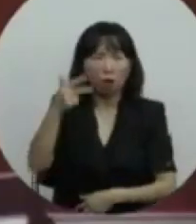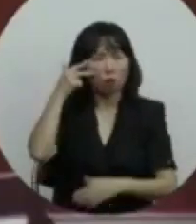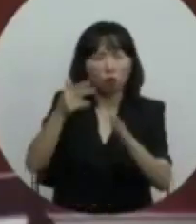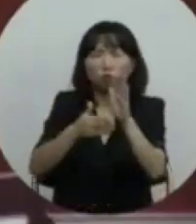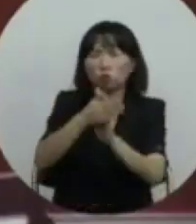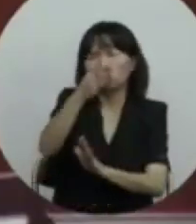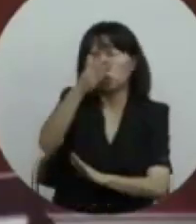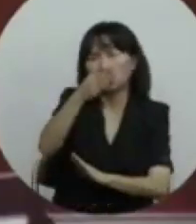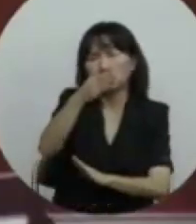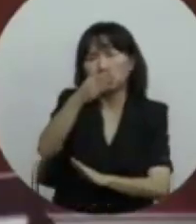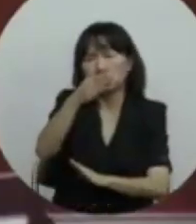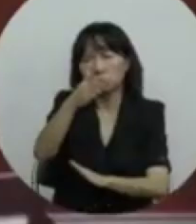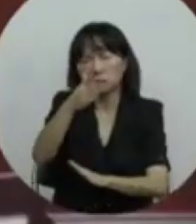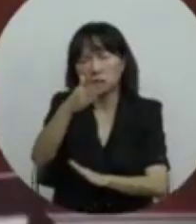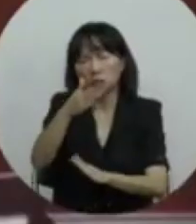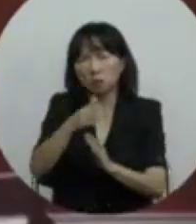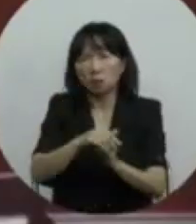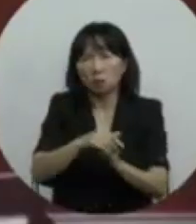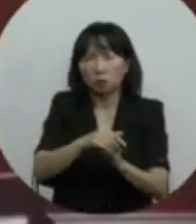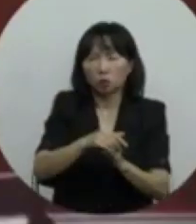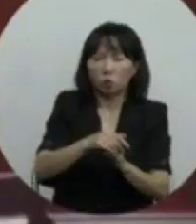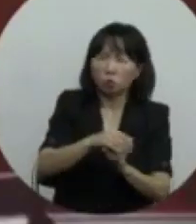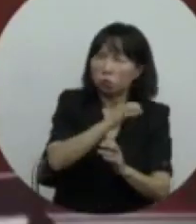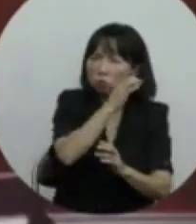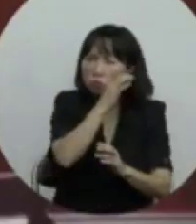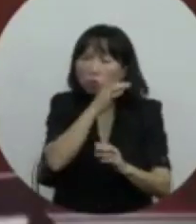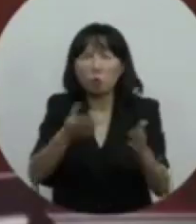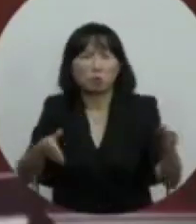시설로 전락하고 말았습니다.